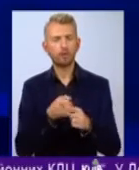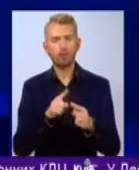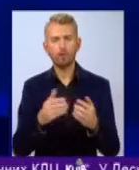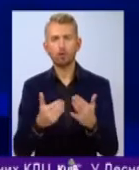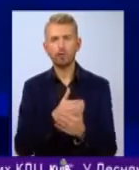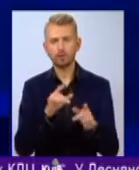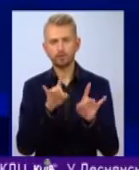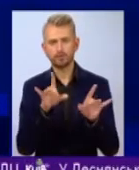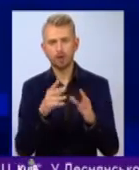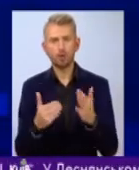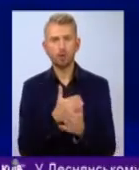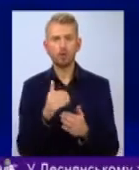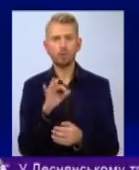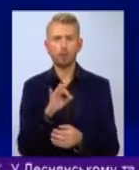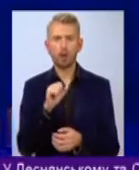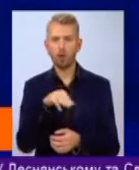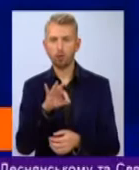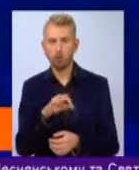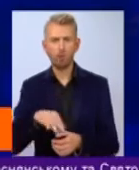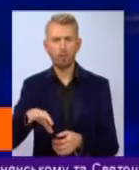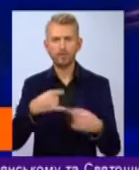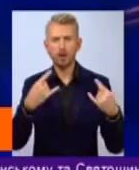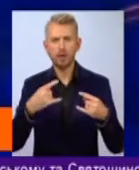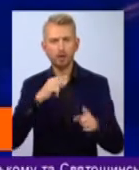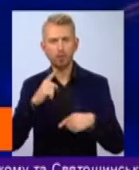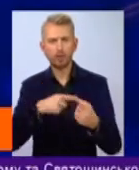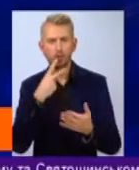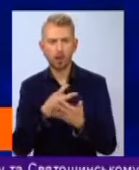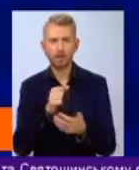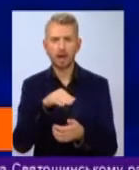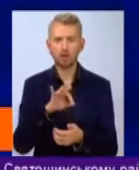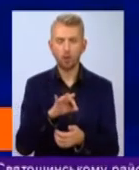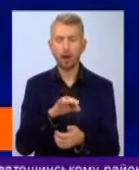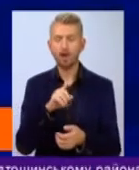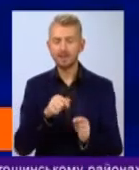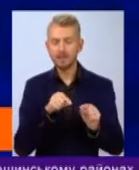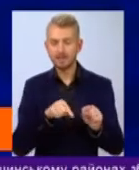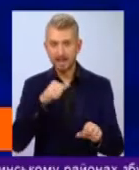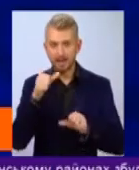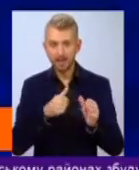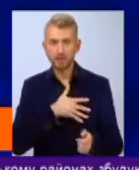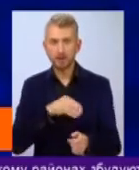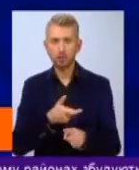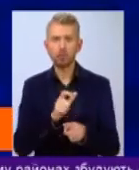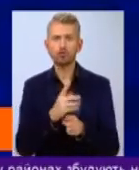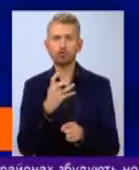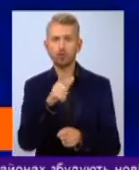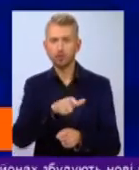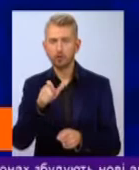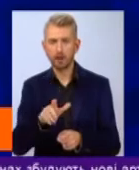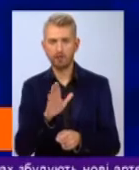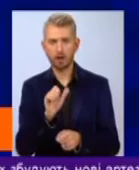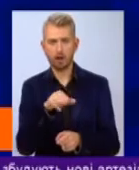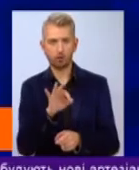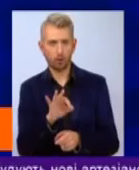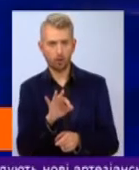знову новини про АТО. І по всіх каналах нас постійно показують АТО, а за цей рік нас загинуло більше 400 людей в АТО.